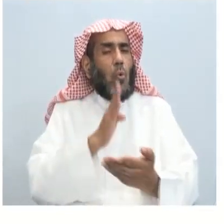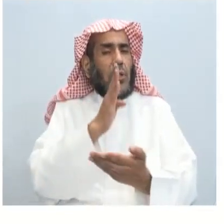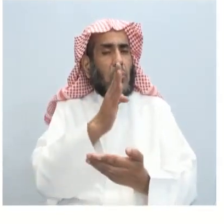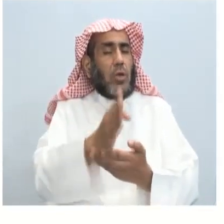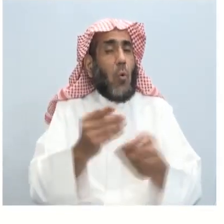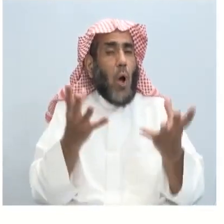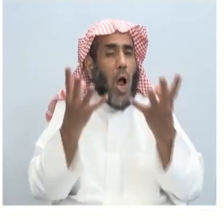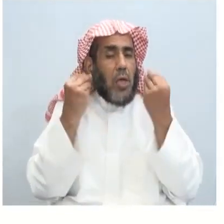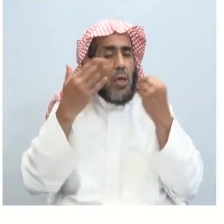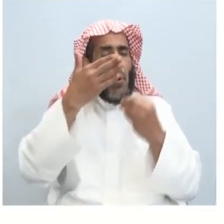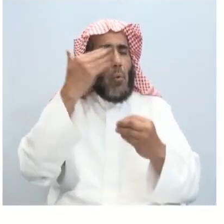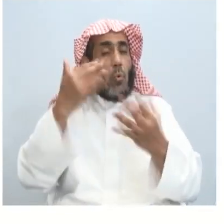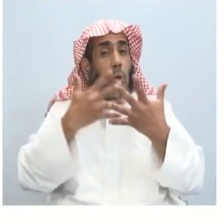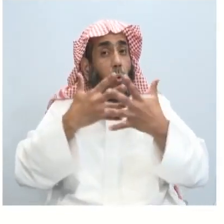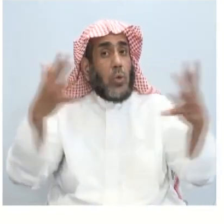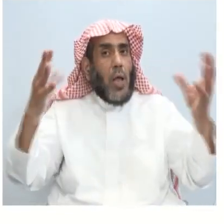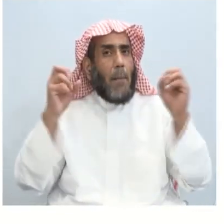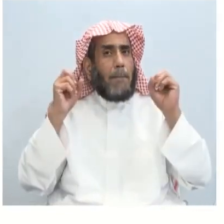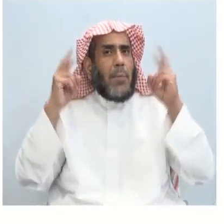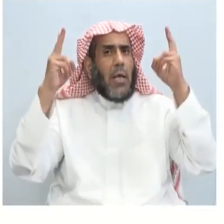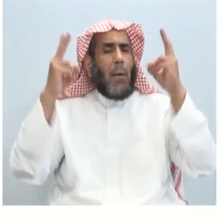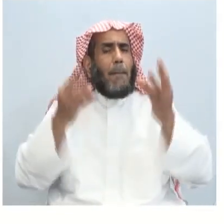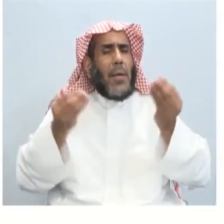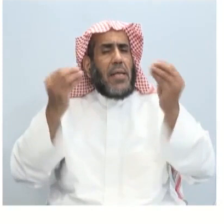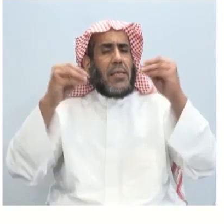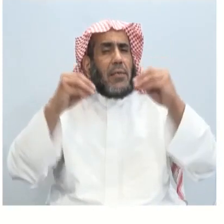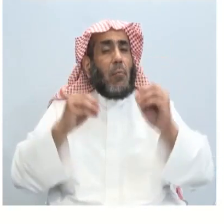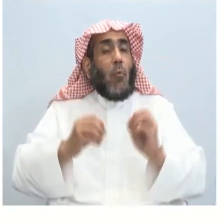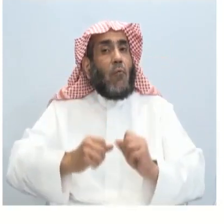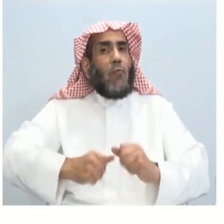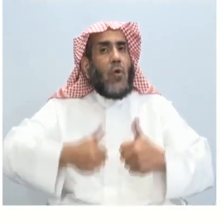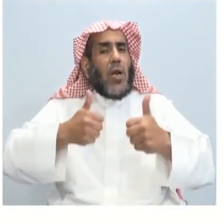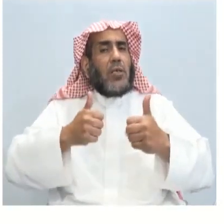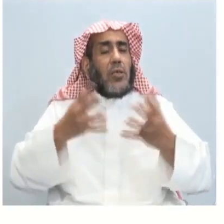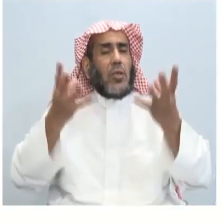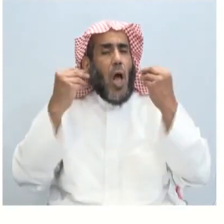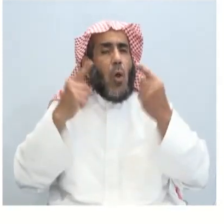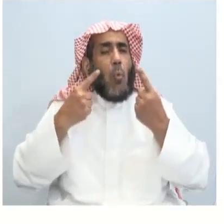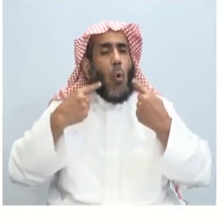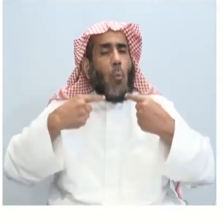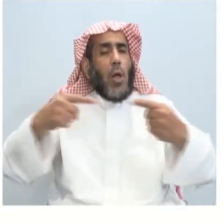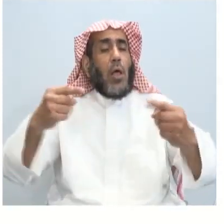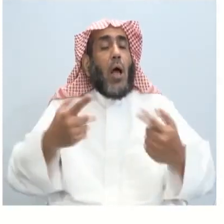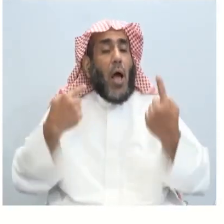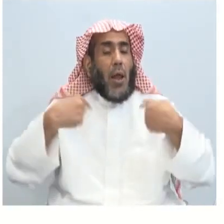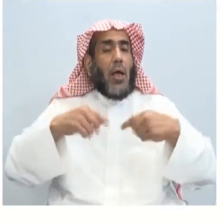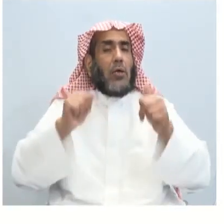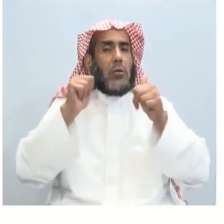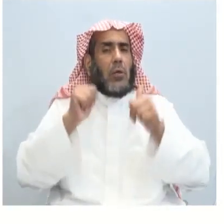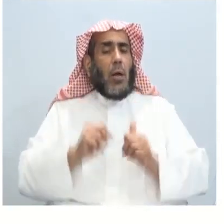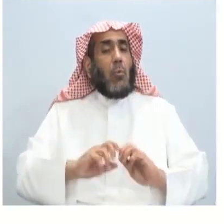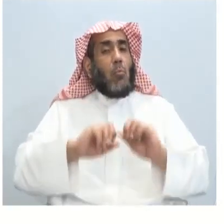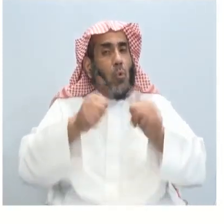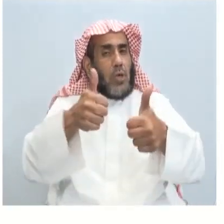نحو اكتساب الخبرات وتوسيع المدارك مما يزيد من فرص التعلم مدى الحياه انا طالب معد